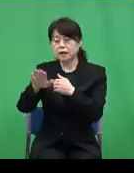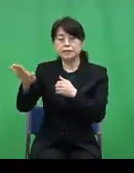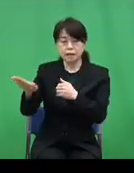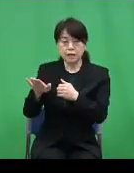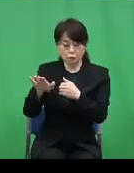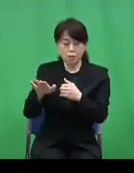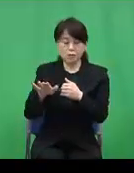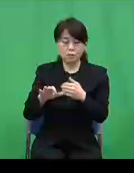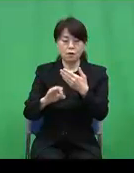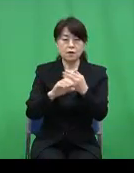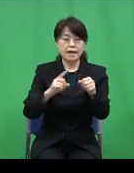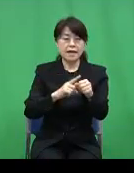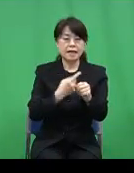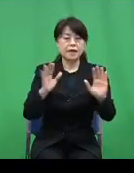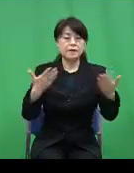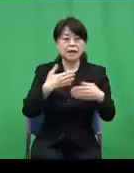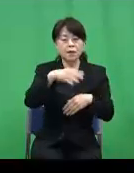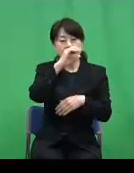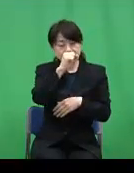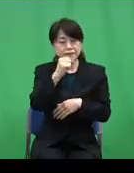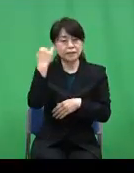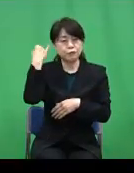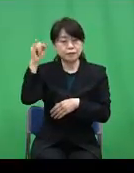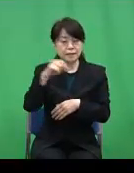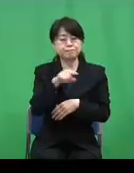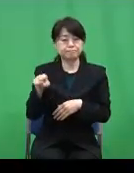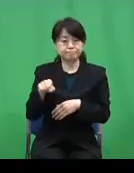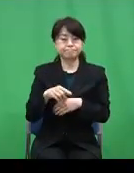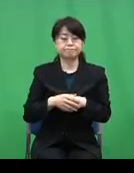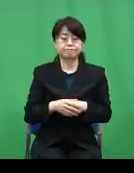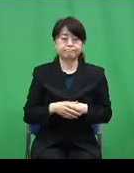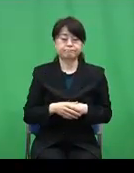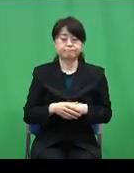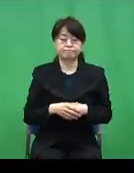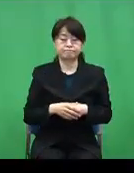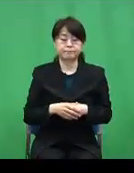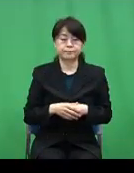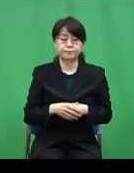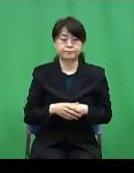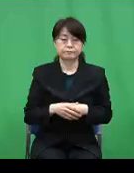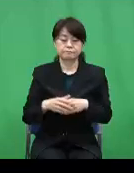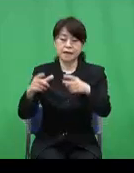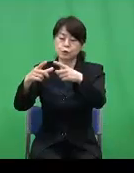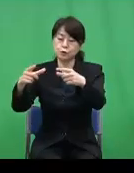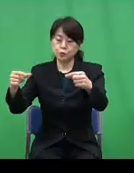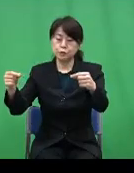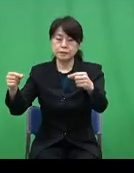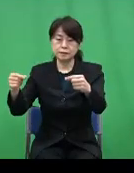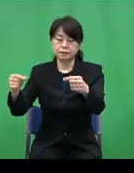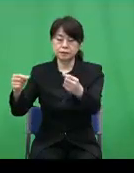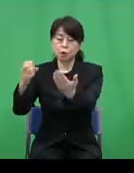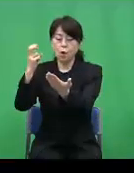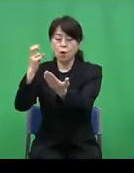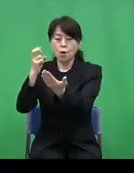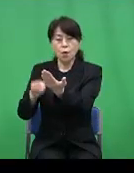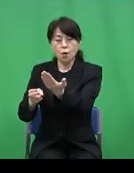はない方が望ましいというご意見でございますので、まあ、国の法律に基づく